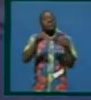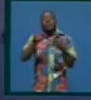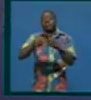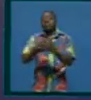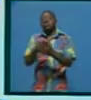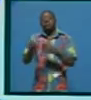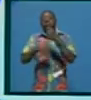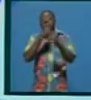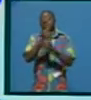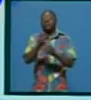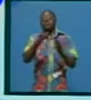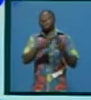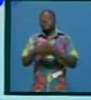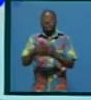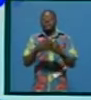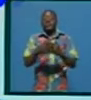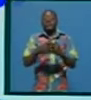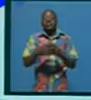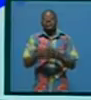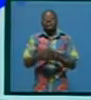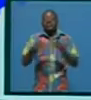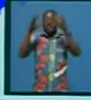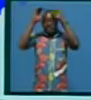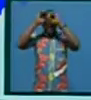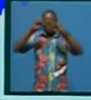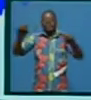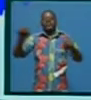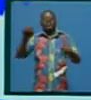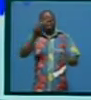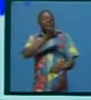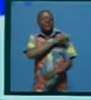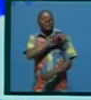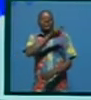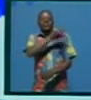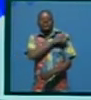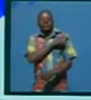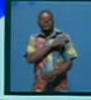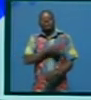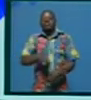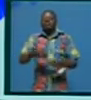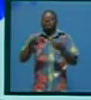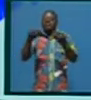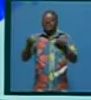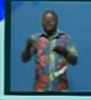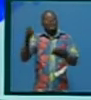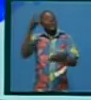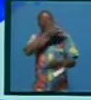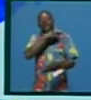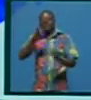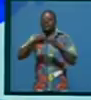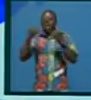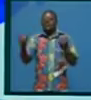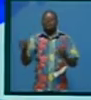États-Unis. Le président sud-africain Jacob Zuma lâche du lest et les journaux burkinabés se remplissent